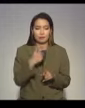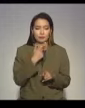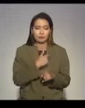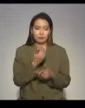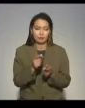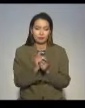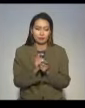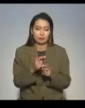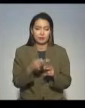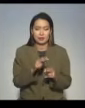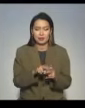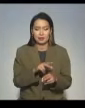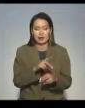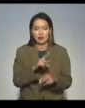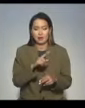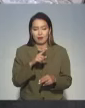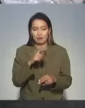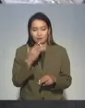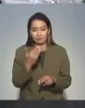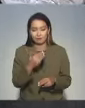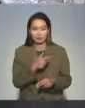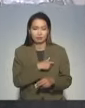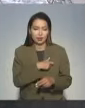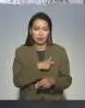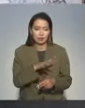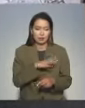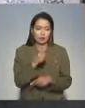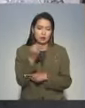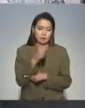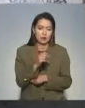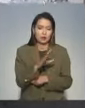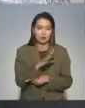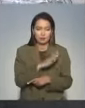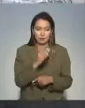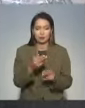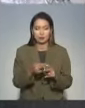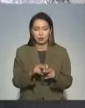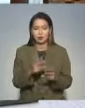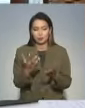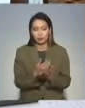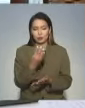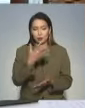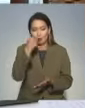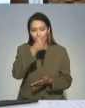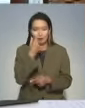отражали удары противника. Подбадривали командиры. Мол, победа все равно будет за нами. Так и случилось в 45-м.